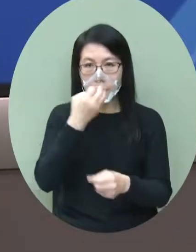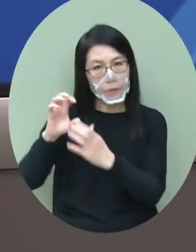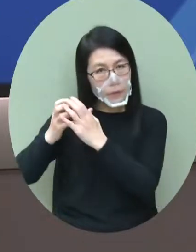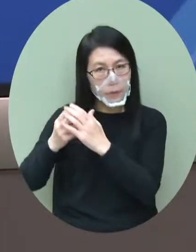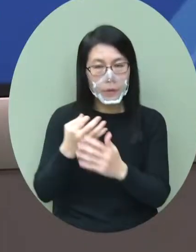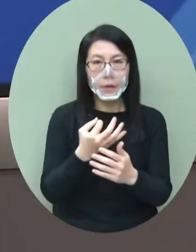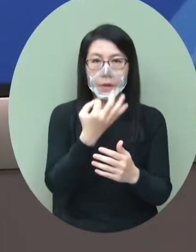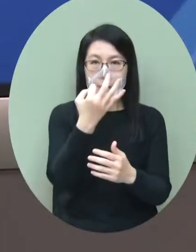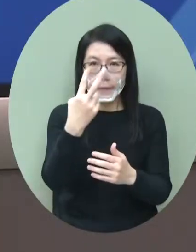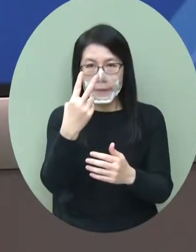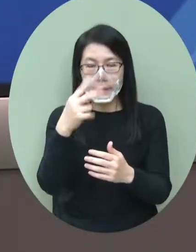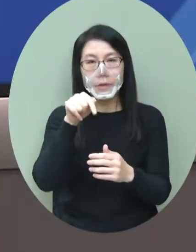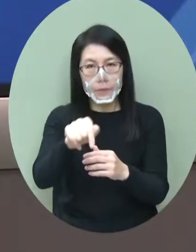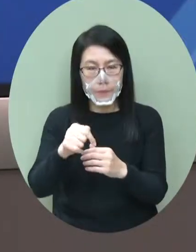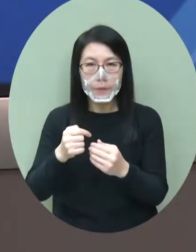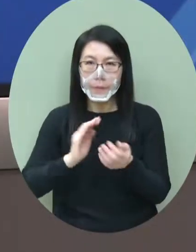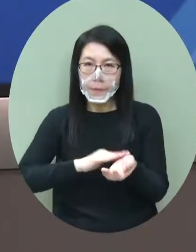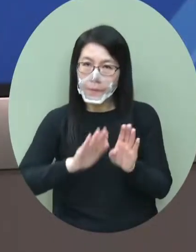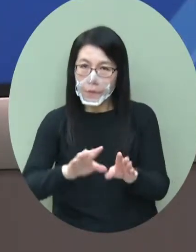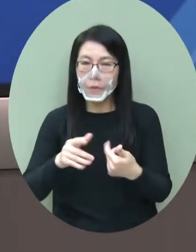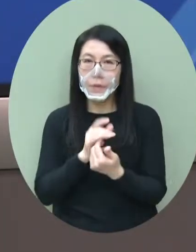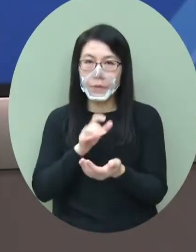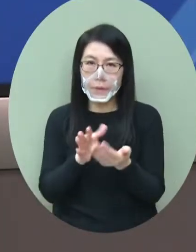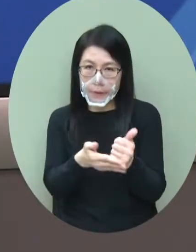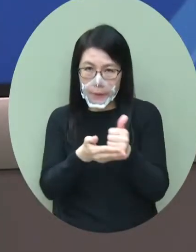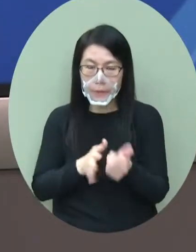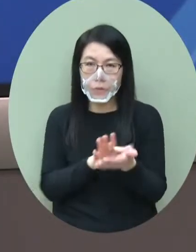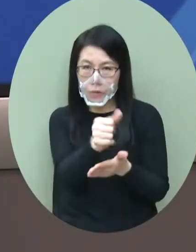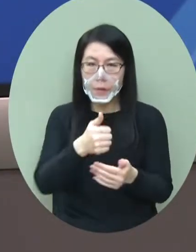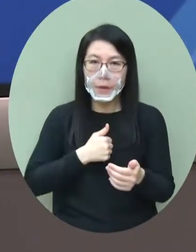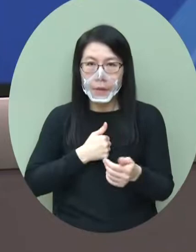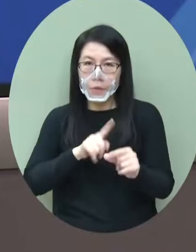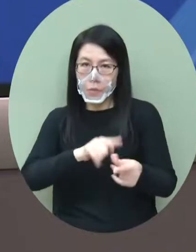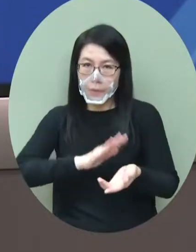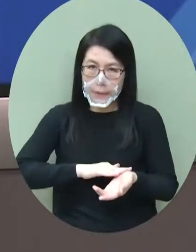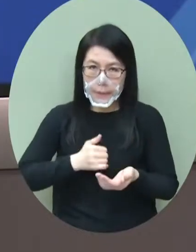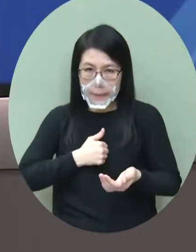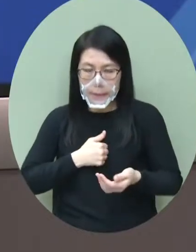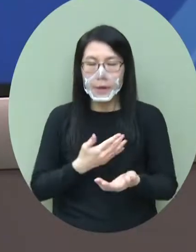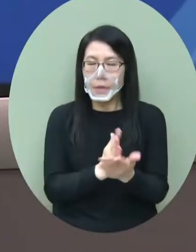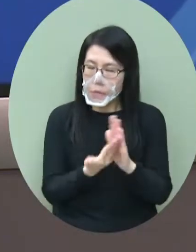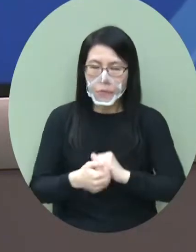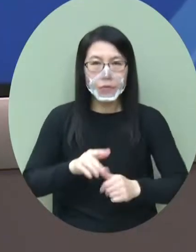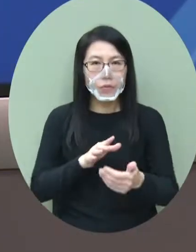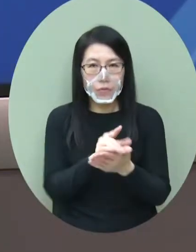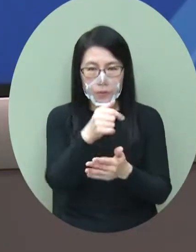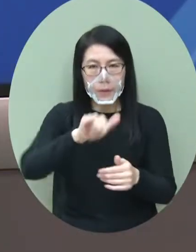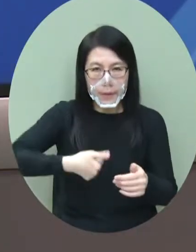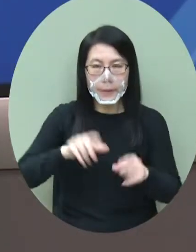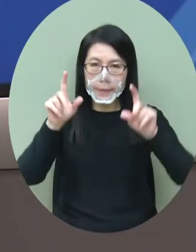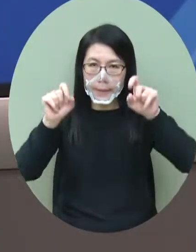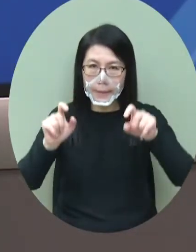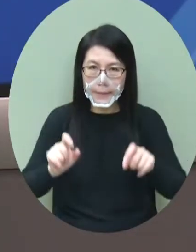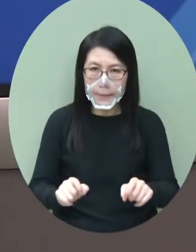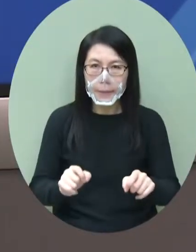作，比方说香港电台第32台，我们找一些专家中医方面的或者其他方面